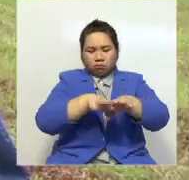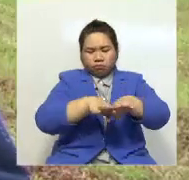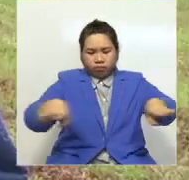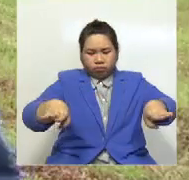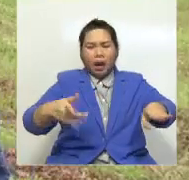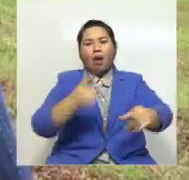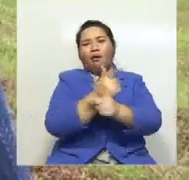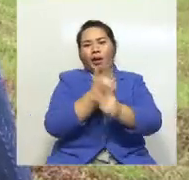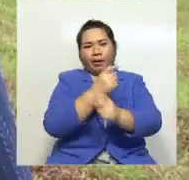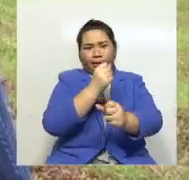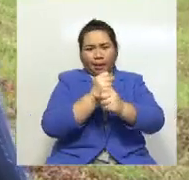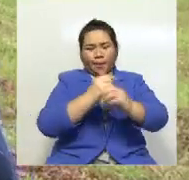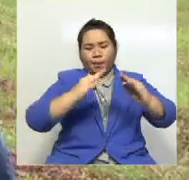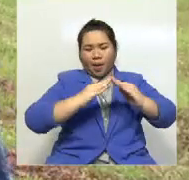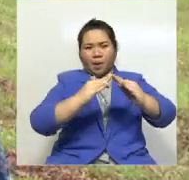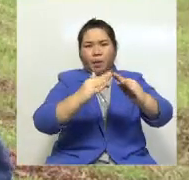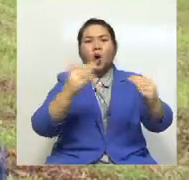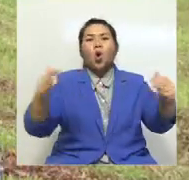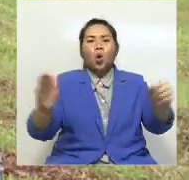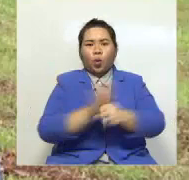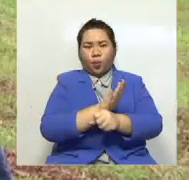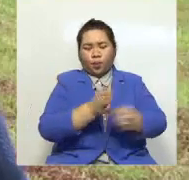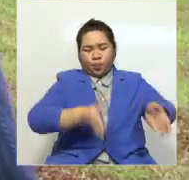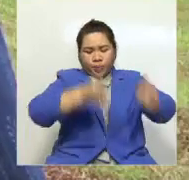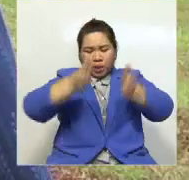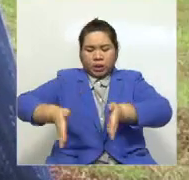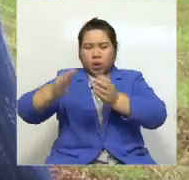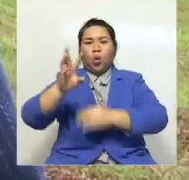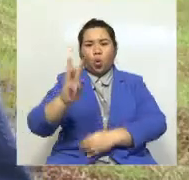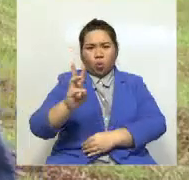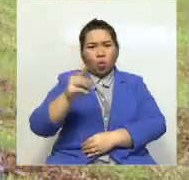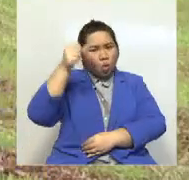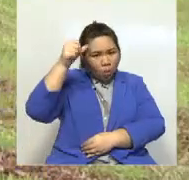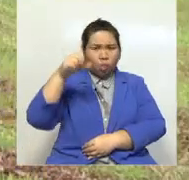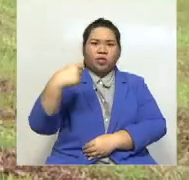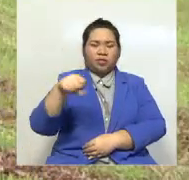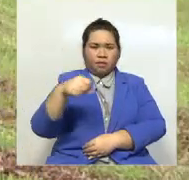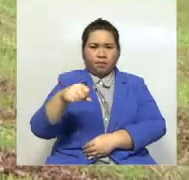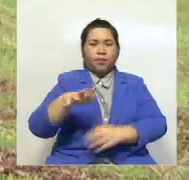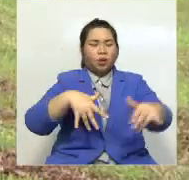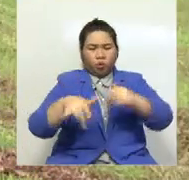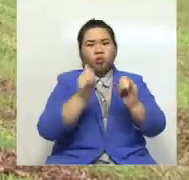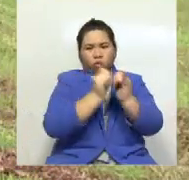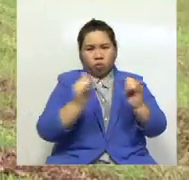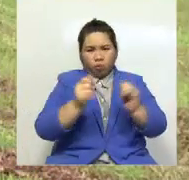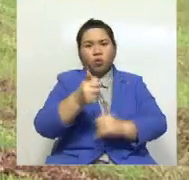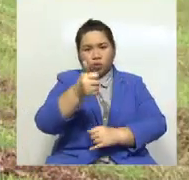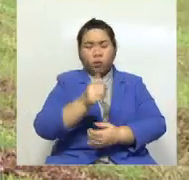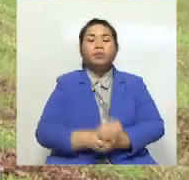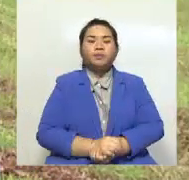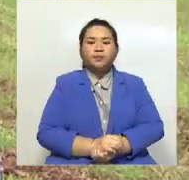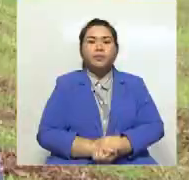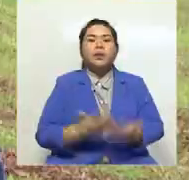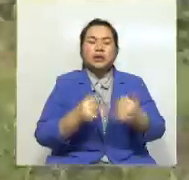สร้างเหล็กแล้วก็หลังคานะช่วยกันให้ครบ6ยูนิตนะในเวลา10วันเนี่ยพี่น้องชาวบ้านสามารถจะเข้ามาอยู่ที่พักอาศัยได้เลยนะอัน